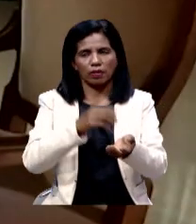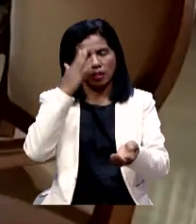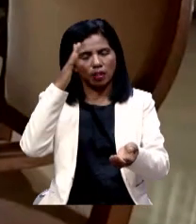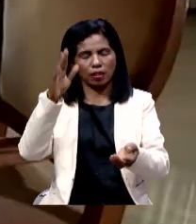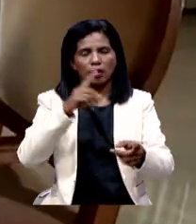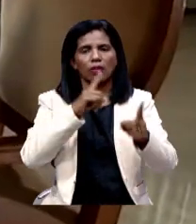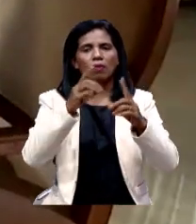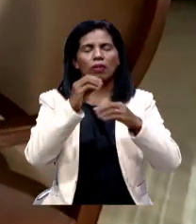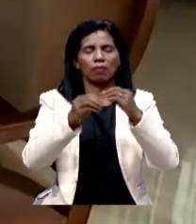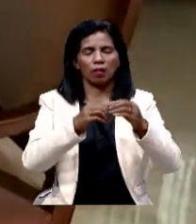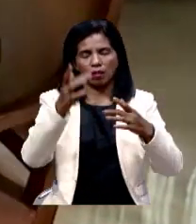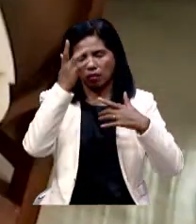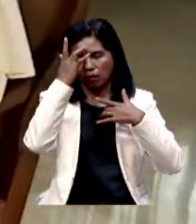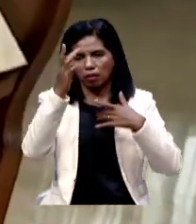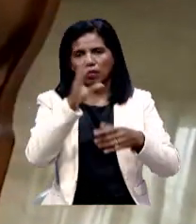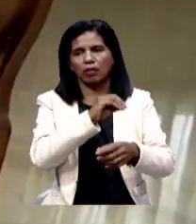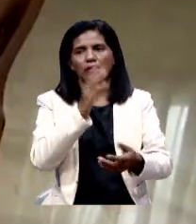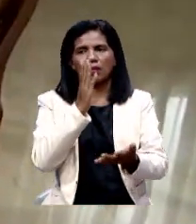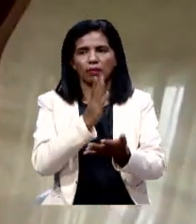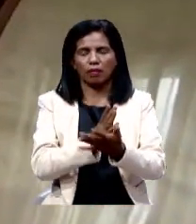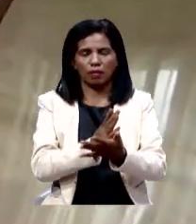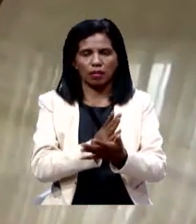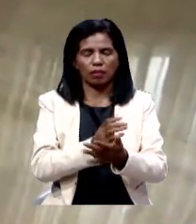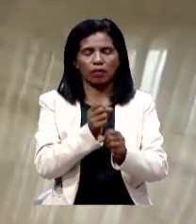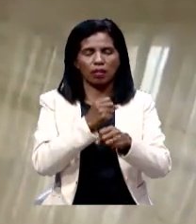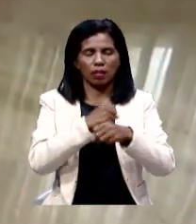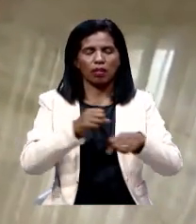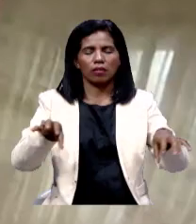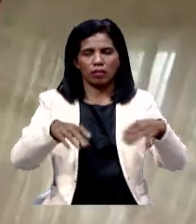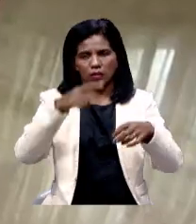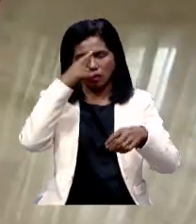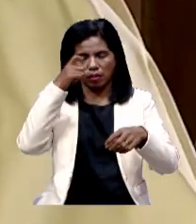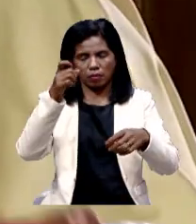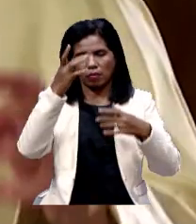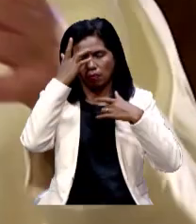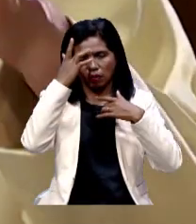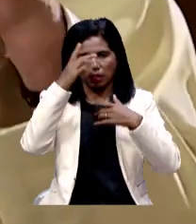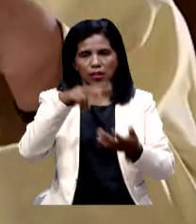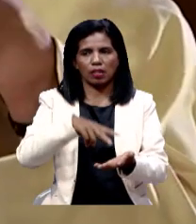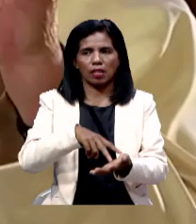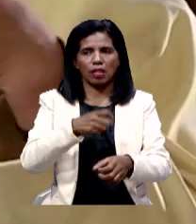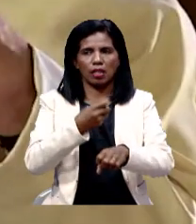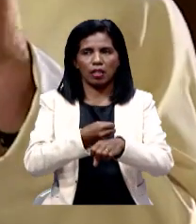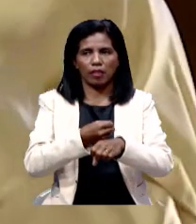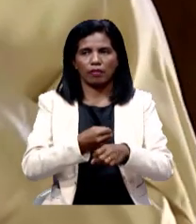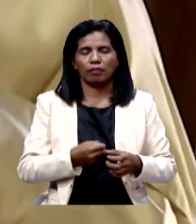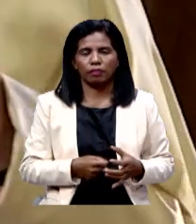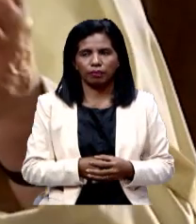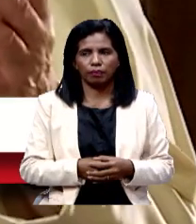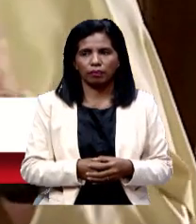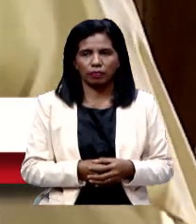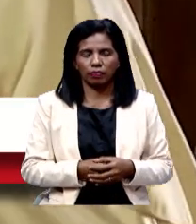ida kona banya moras no nia prevene ang atu halauk nar tambah moras ya aintur. Tutte queste